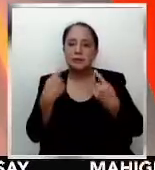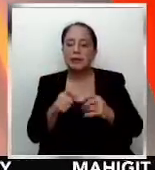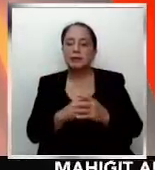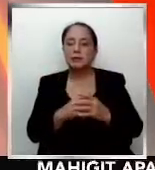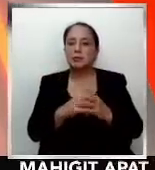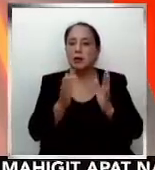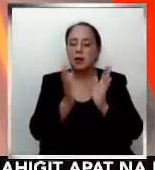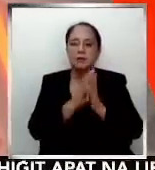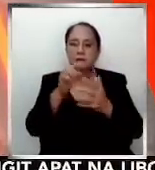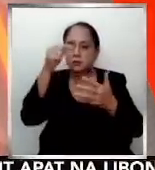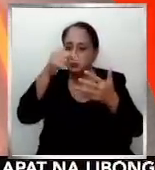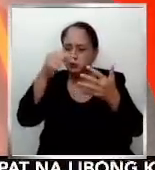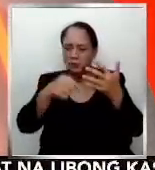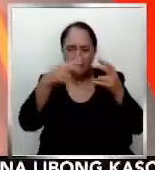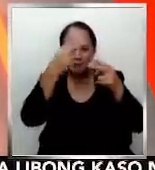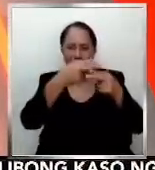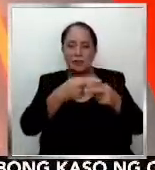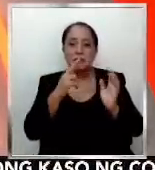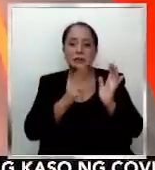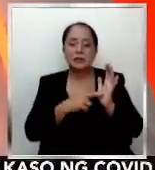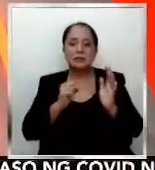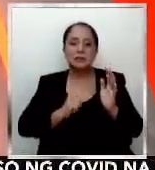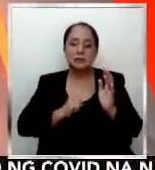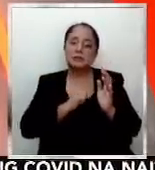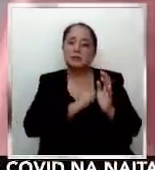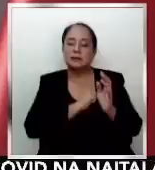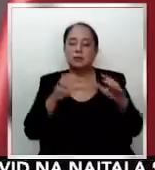pang binanggit sa report ng Senate Committee of the Whole.